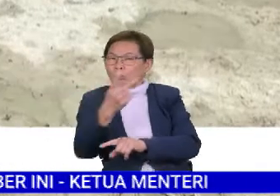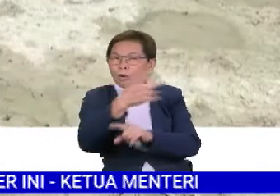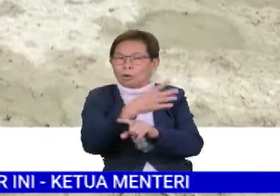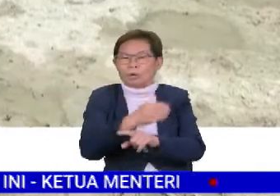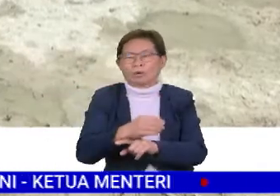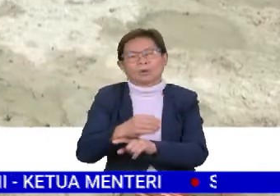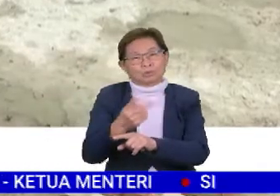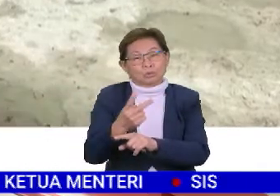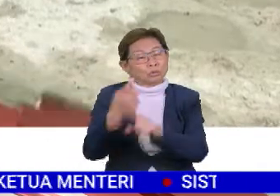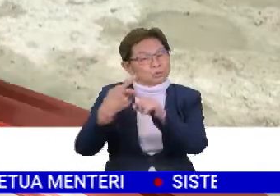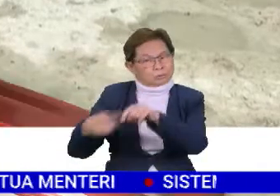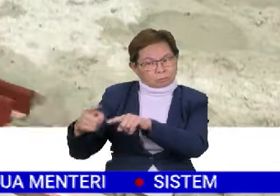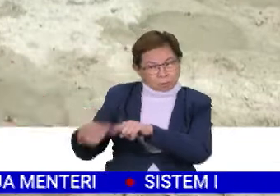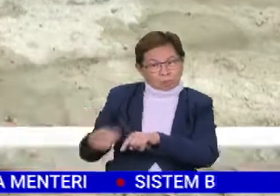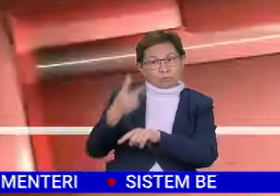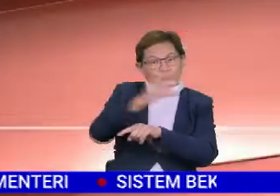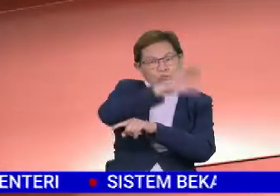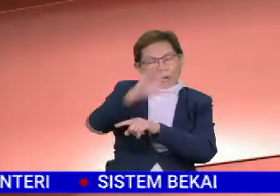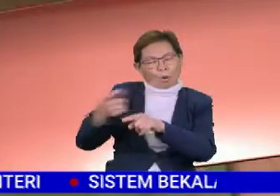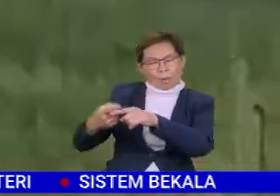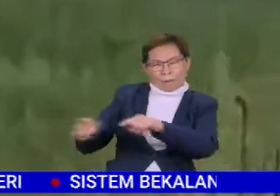dan Sauroposeidon.